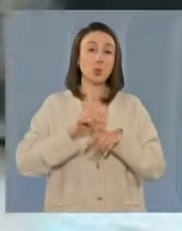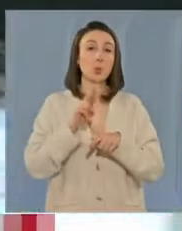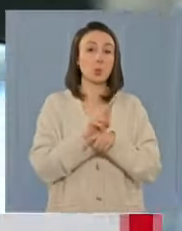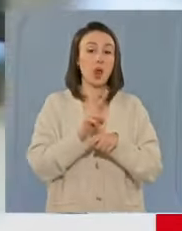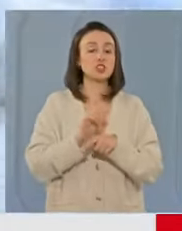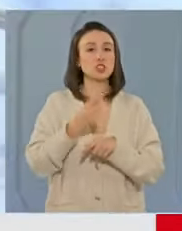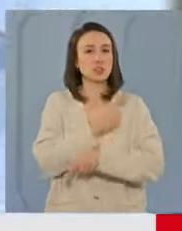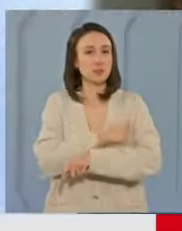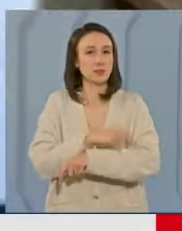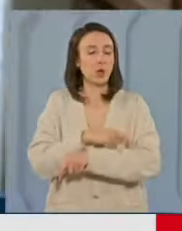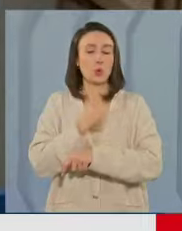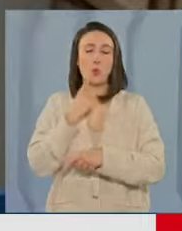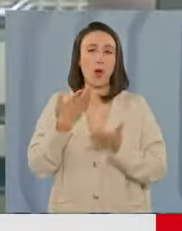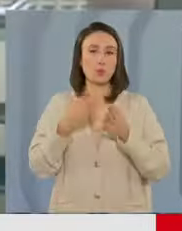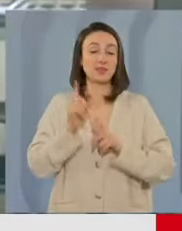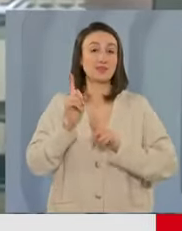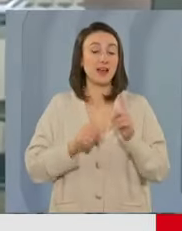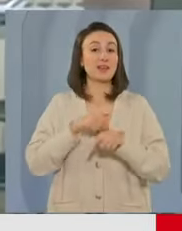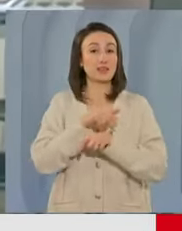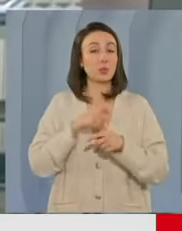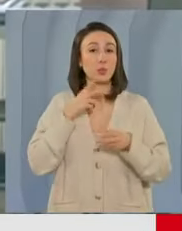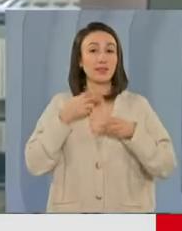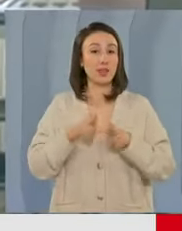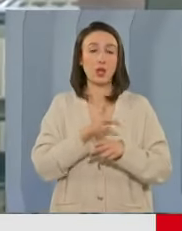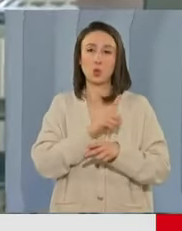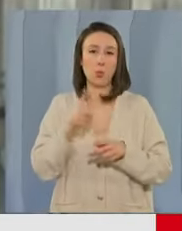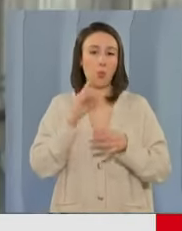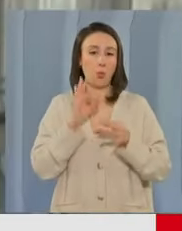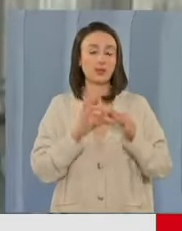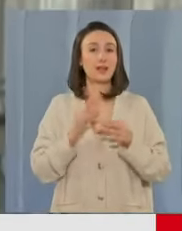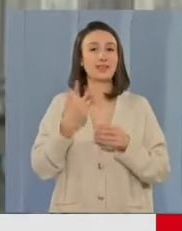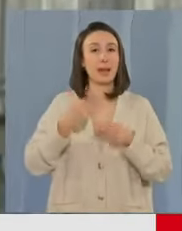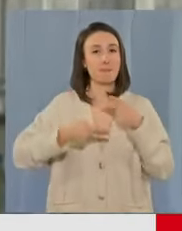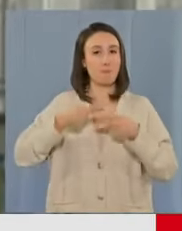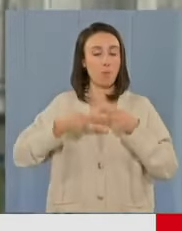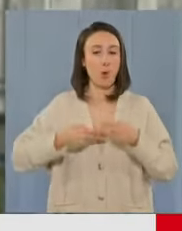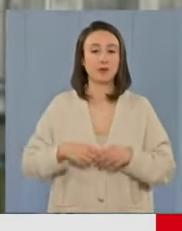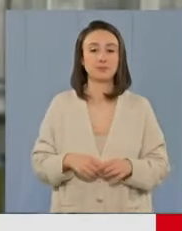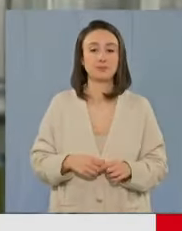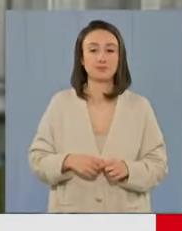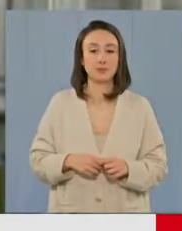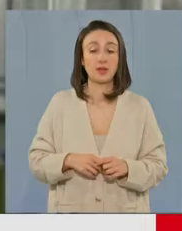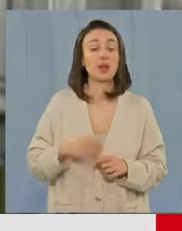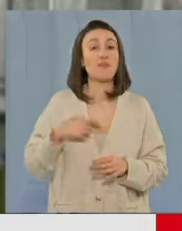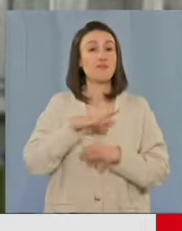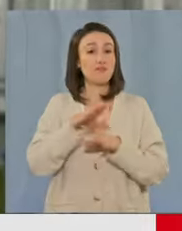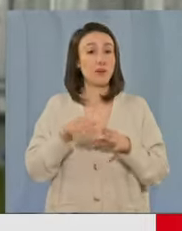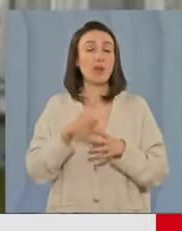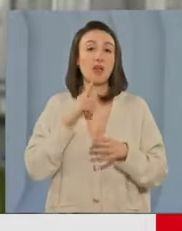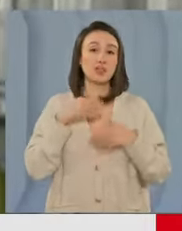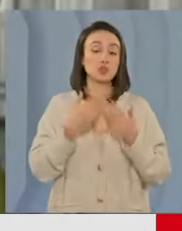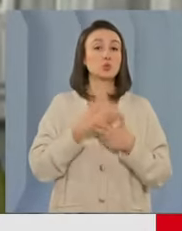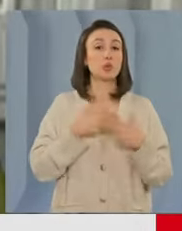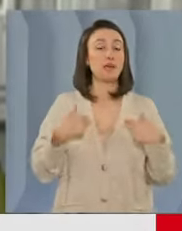Maria că adolescentul nu ar fi murit dacă în timpul internării nu ar fi contactat trei bacterii din unitatea spitalicească familia a dat în